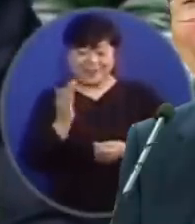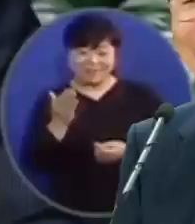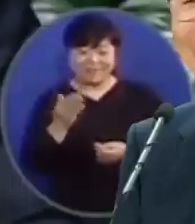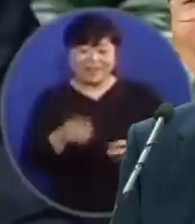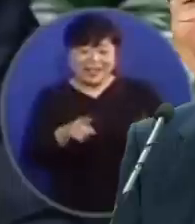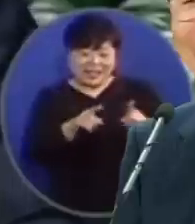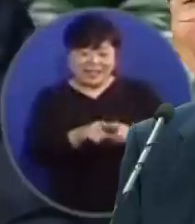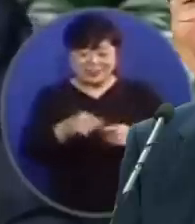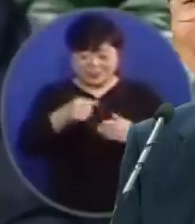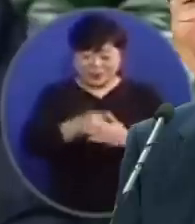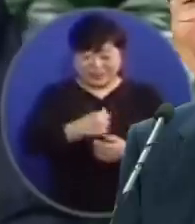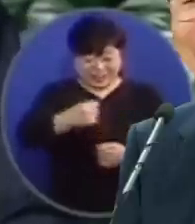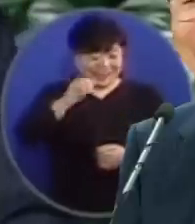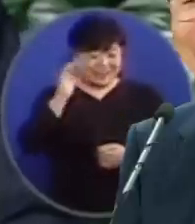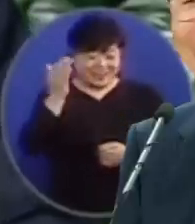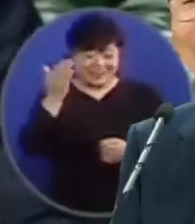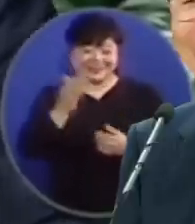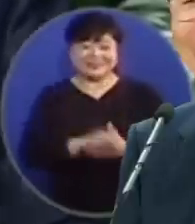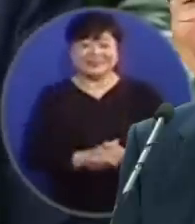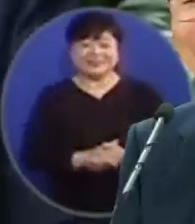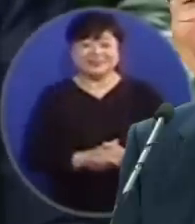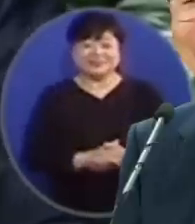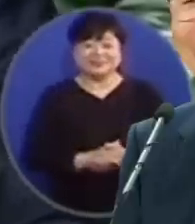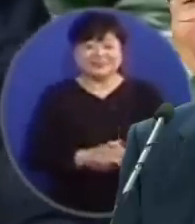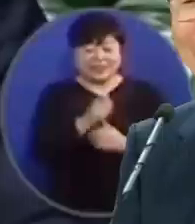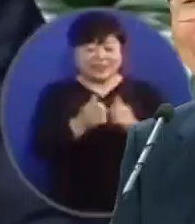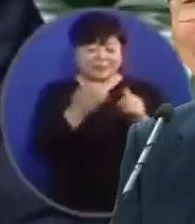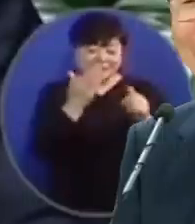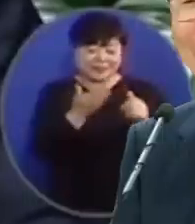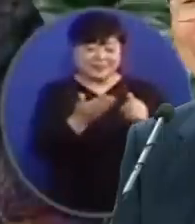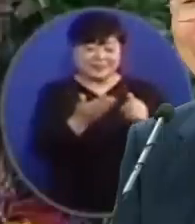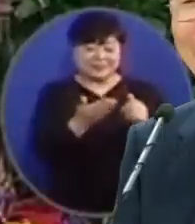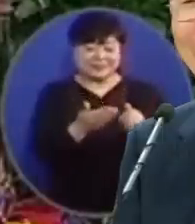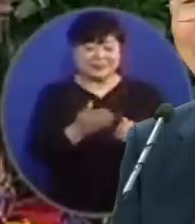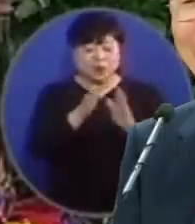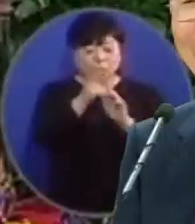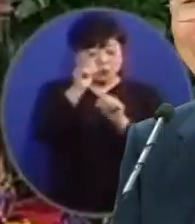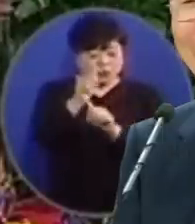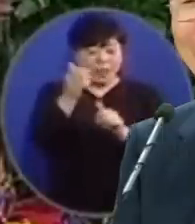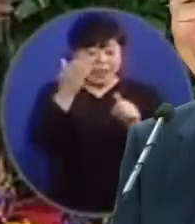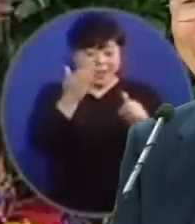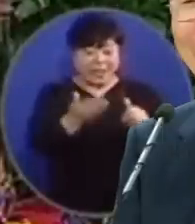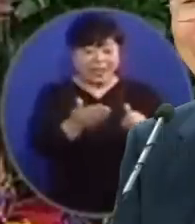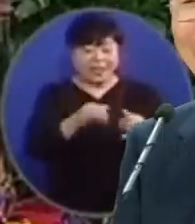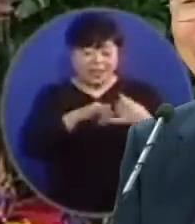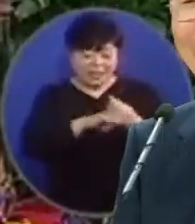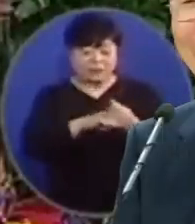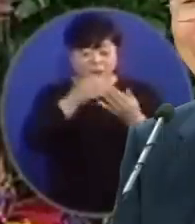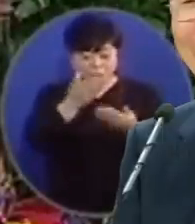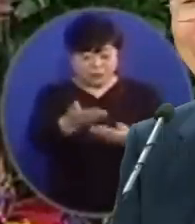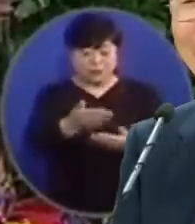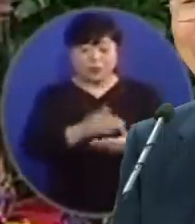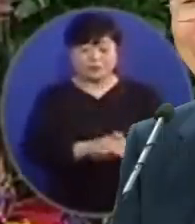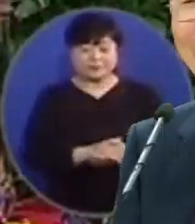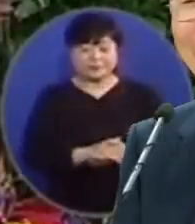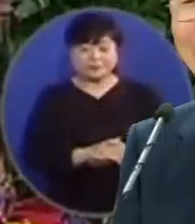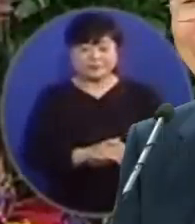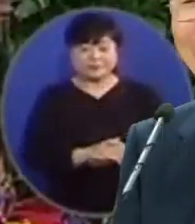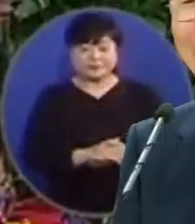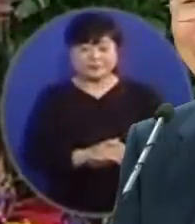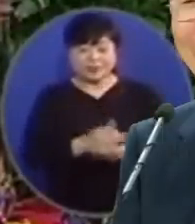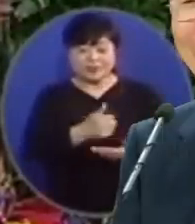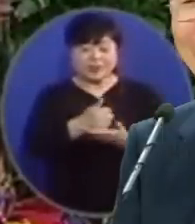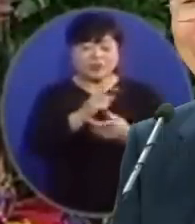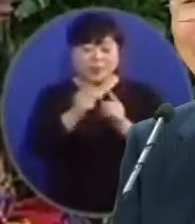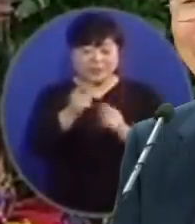같이 희망과 용기를 가질 수가 있게 되는 것입니다. 하나님께서 여호수아에게 약속을 주시고 난 다음에 그를